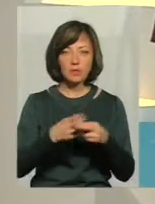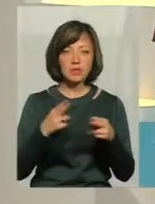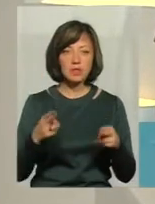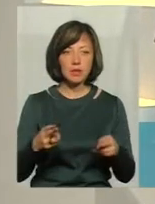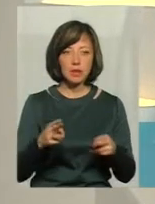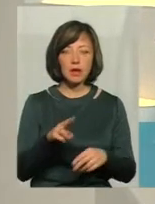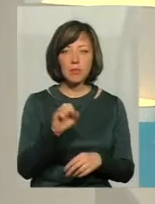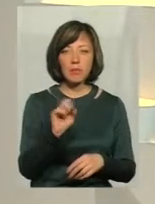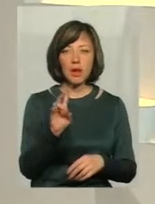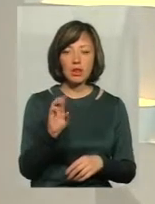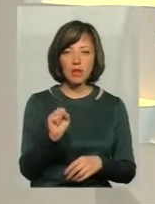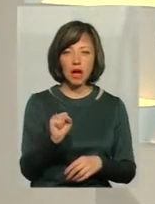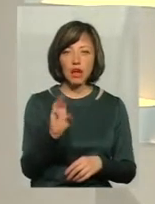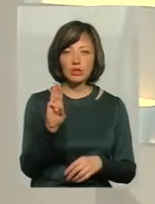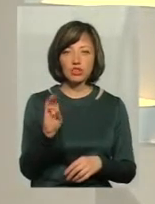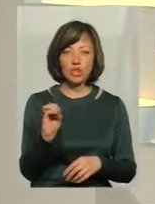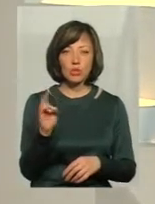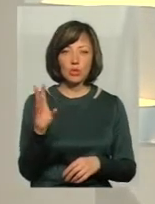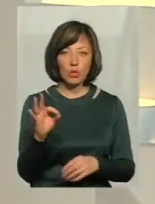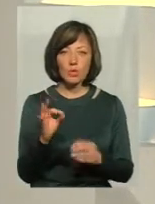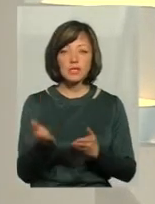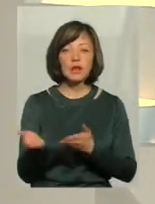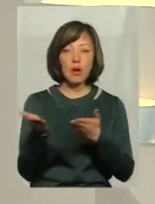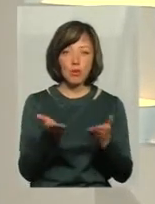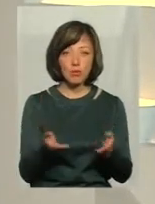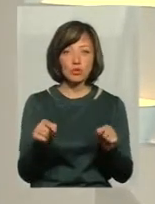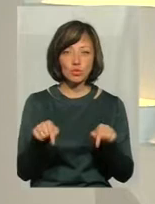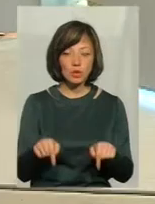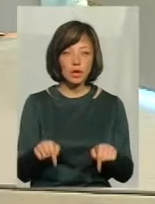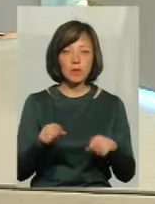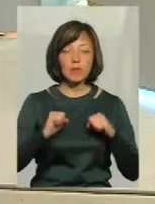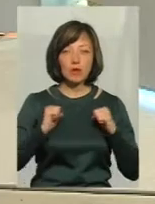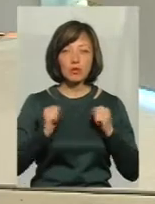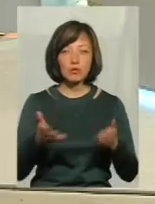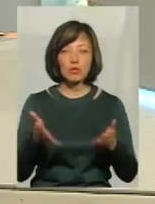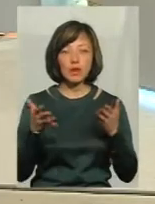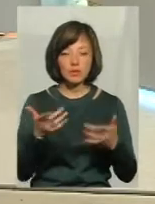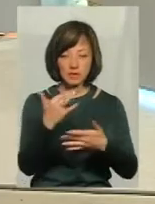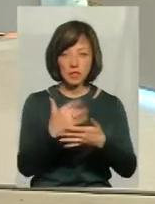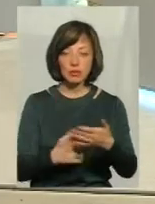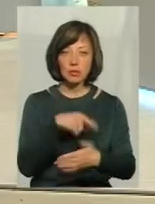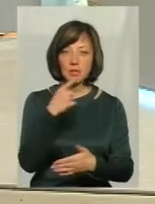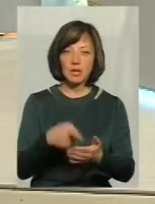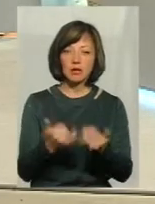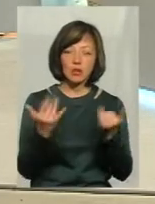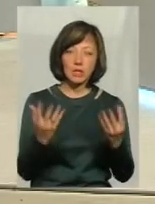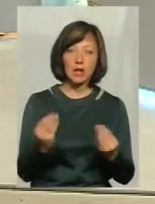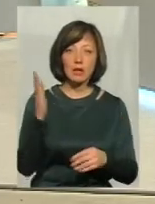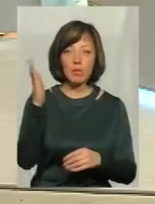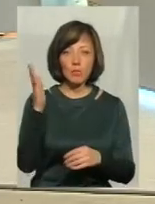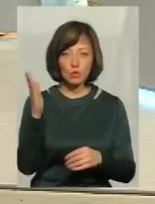пана Миколи Панащенка, або когось із його фахівців ми і запрошували. Тому що прагнули з'ясувати от низку питань стосовно сьогодення і